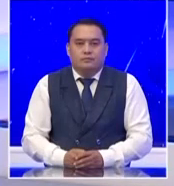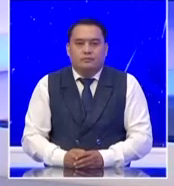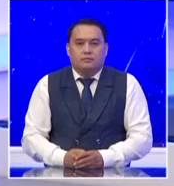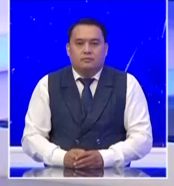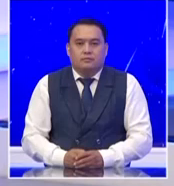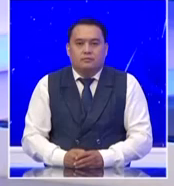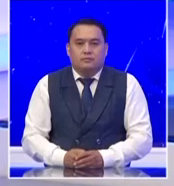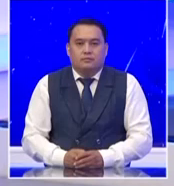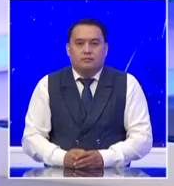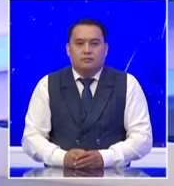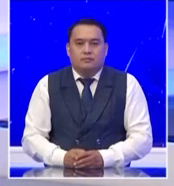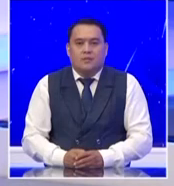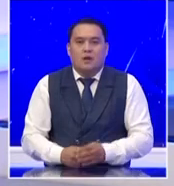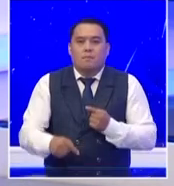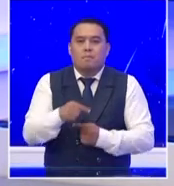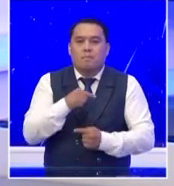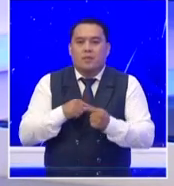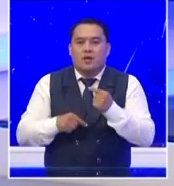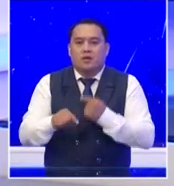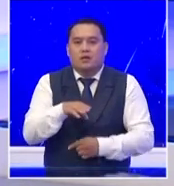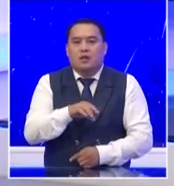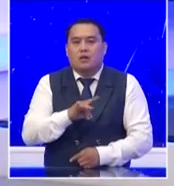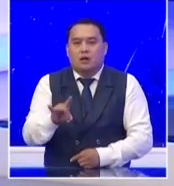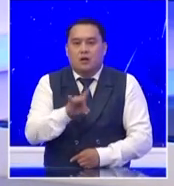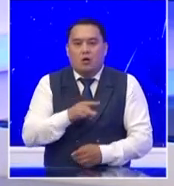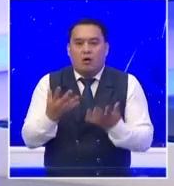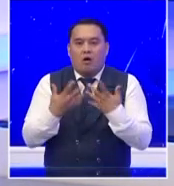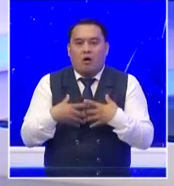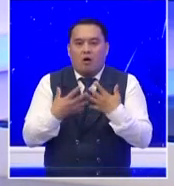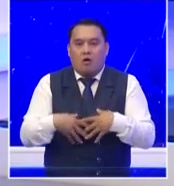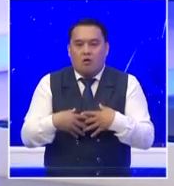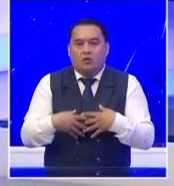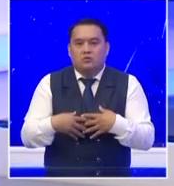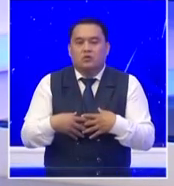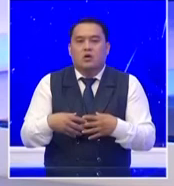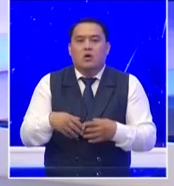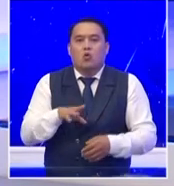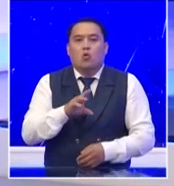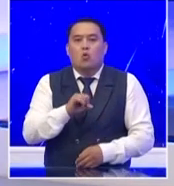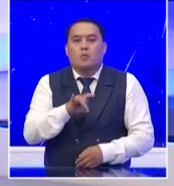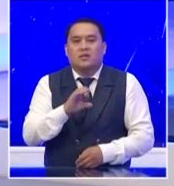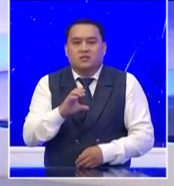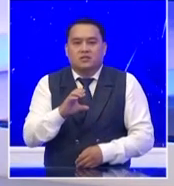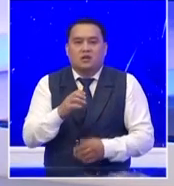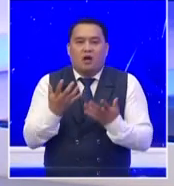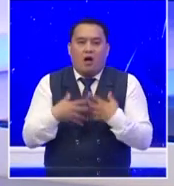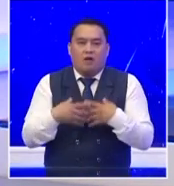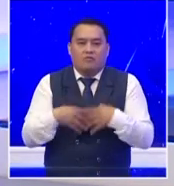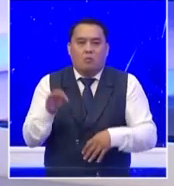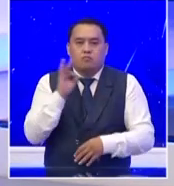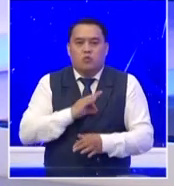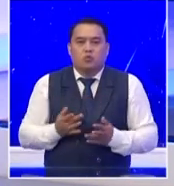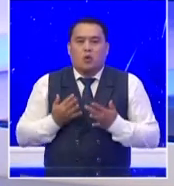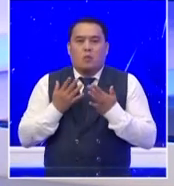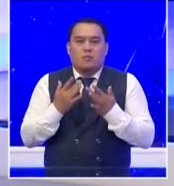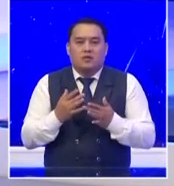От ремесла к инновациям. Предприниматель из Талгарского района автоматизировал сосуд для взбивания кумыса. И сейчас этот товар пользуется спросом